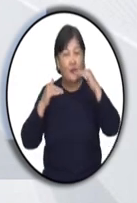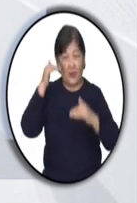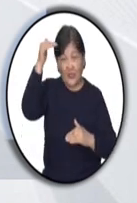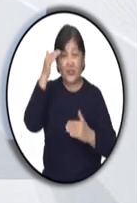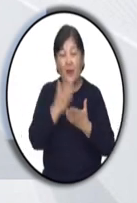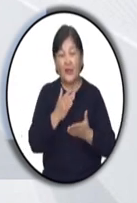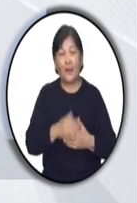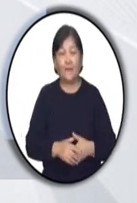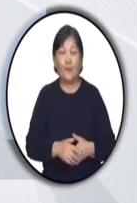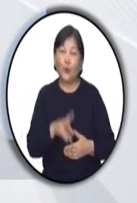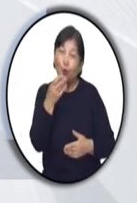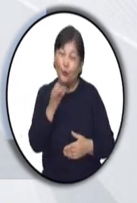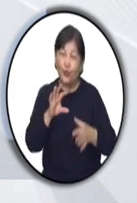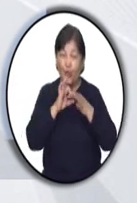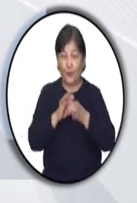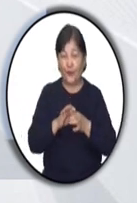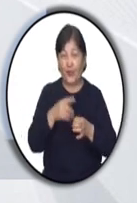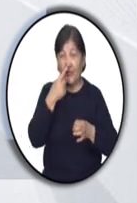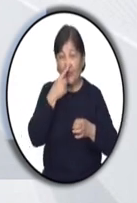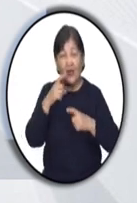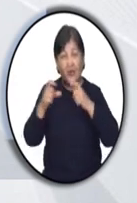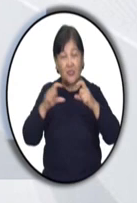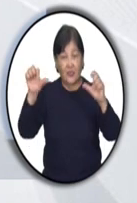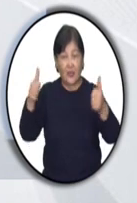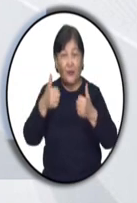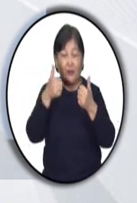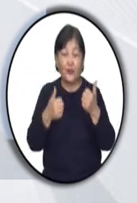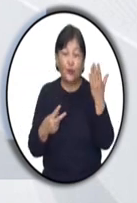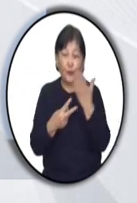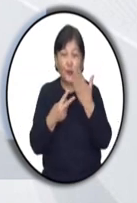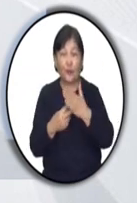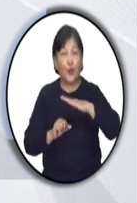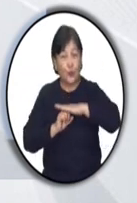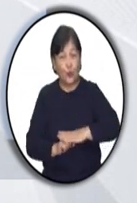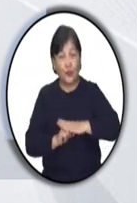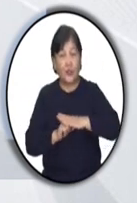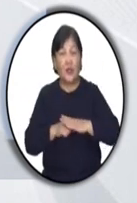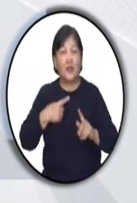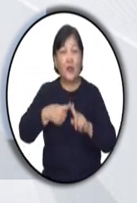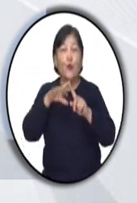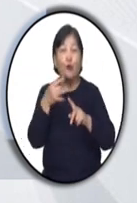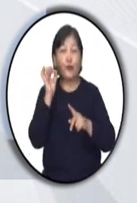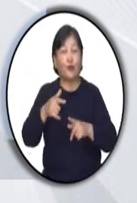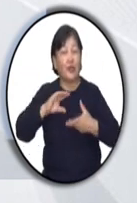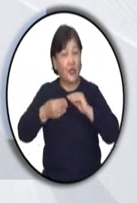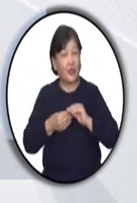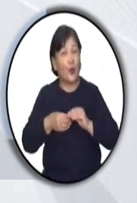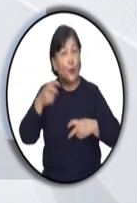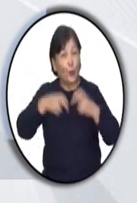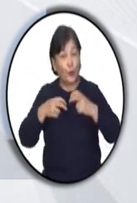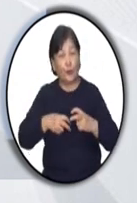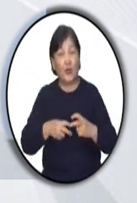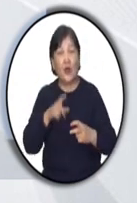электроникийн бүтээтгүүнийх нь хэмжээ маш их өссөн. За ийм учраас одоо технологи суурилсан илүү нэмэн үртэг